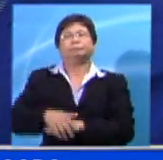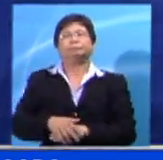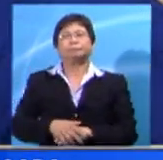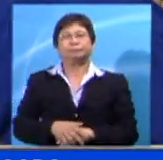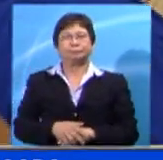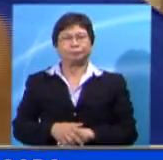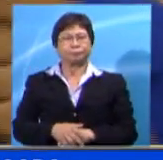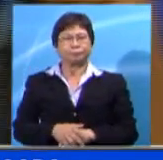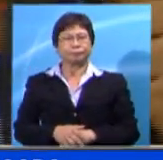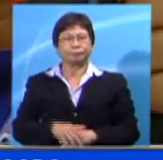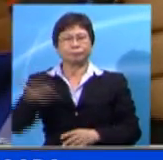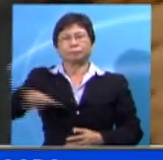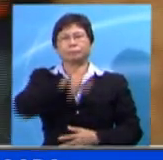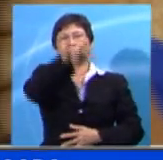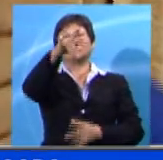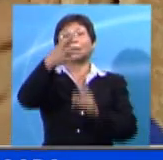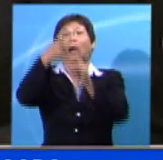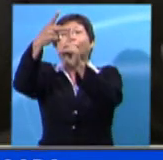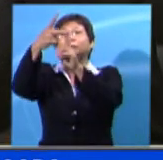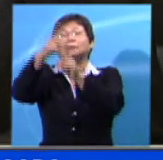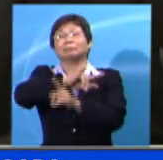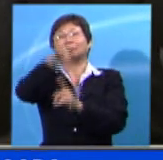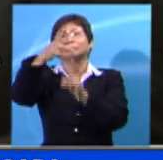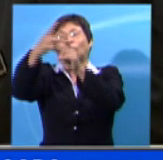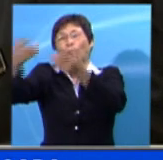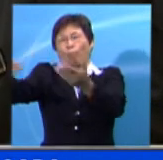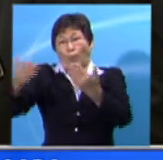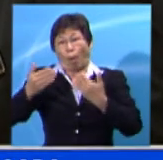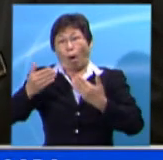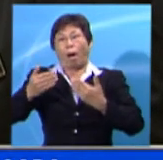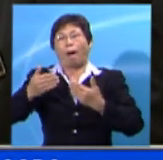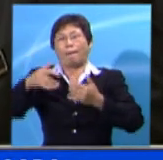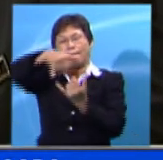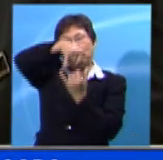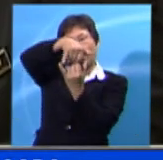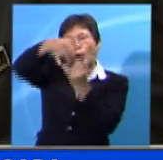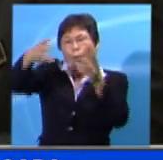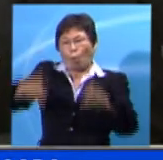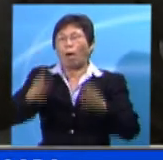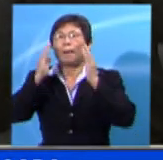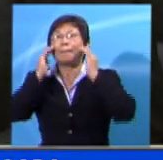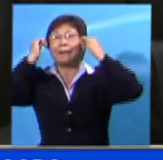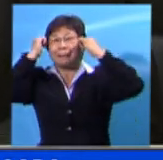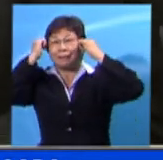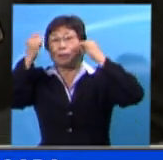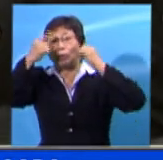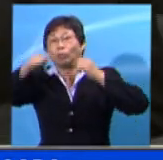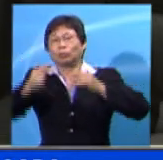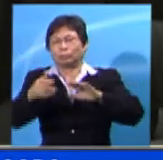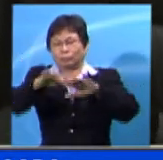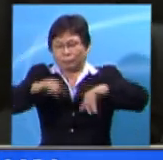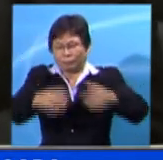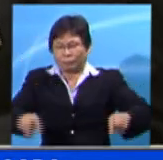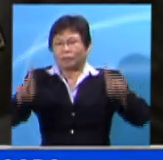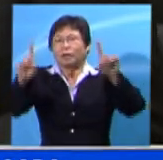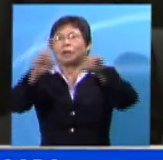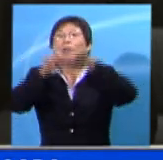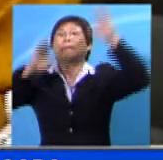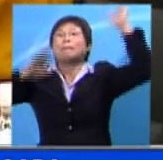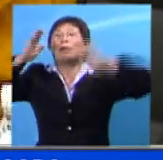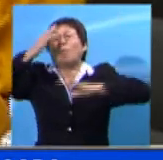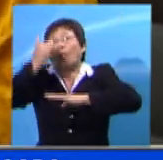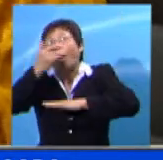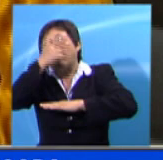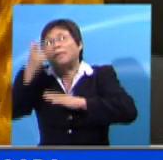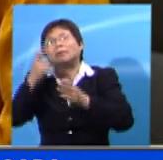air pesawat khas tersebut juga akan membawa pulang jenazah Seorang warga Belanda untuk disemadikan di negara ini